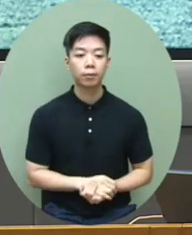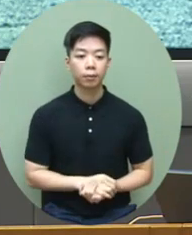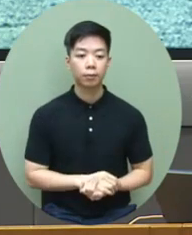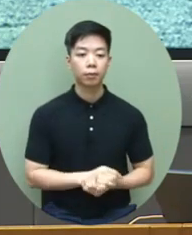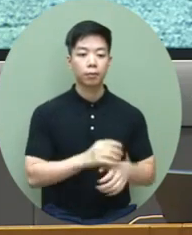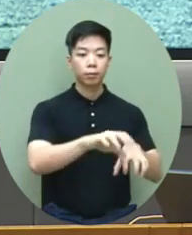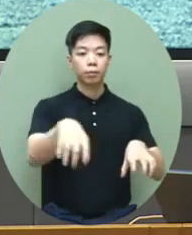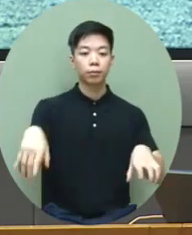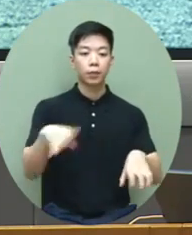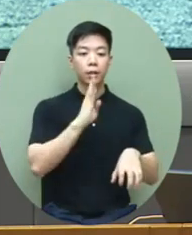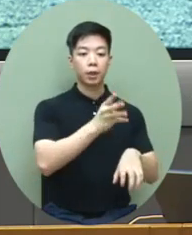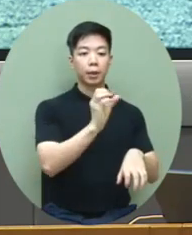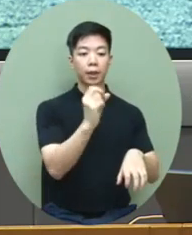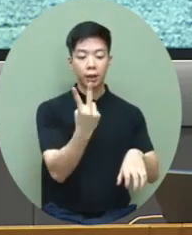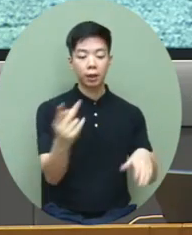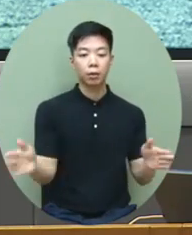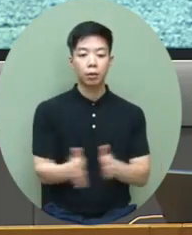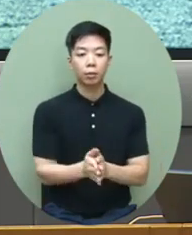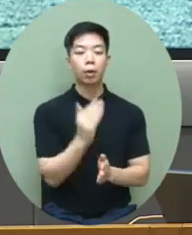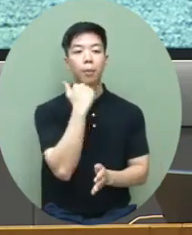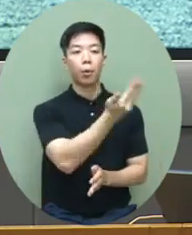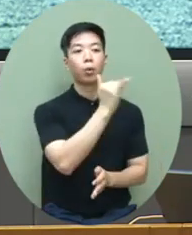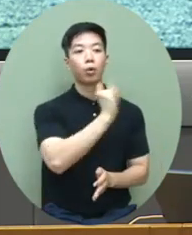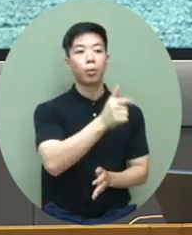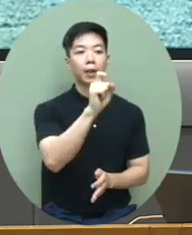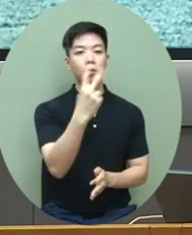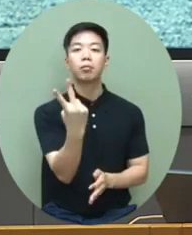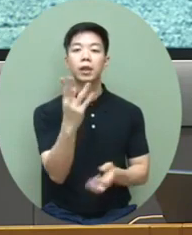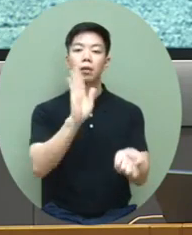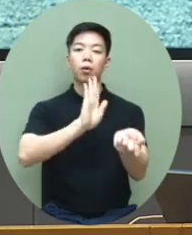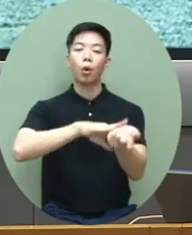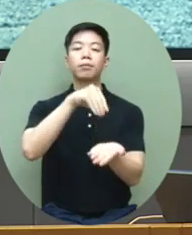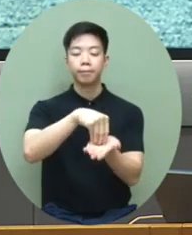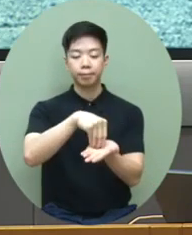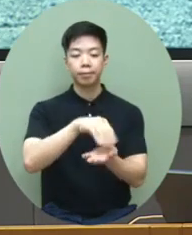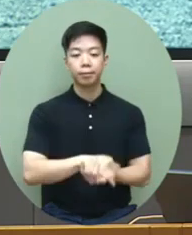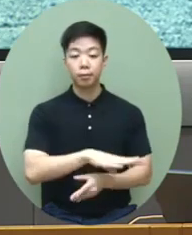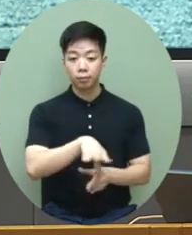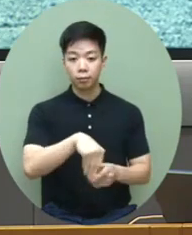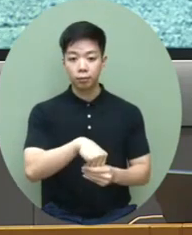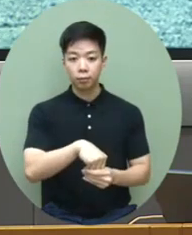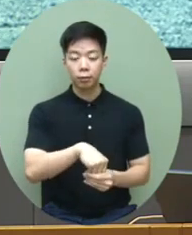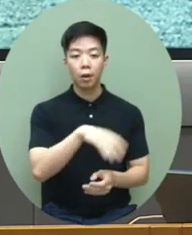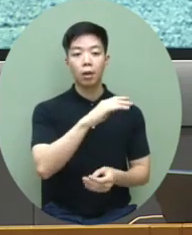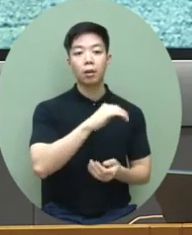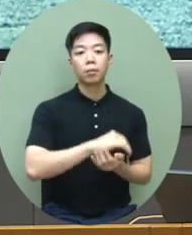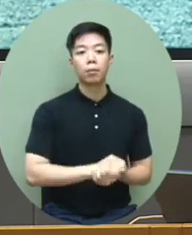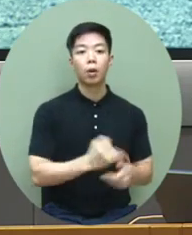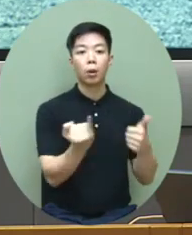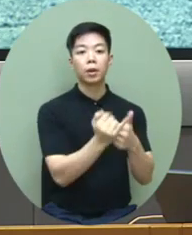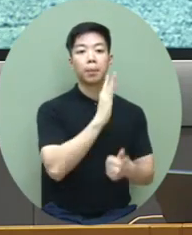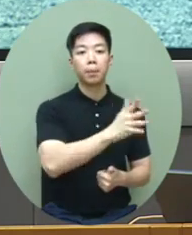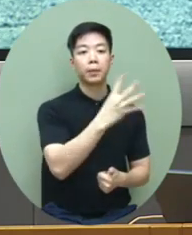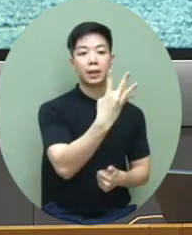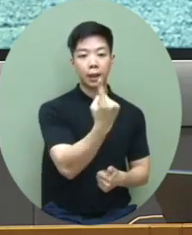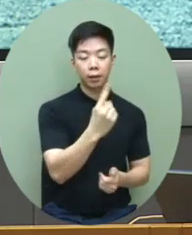402個學校就報咗692個陽性個案啦。呢度就包括咗541位學生同